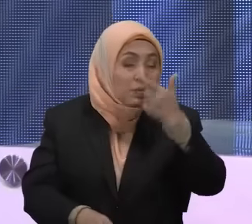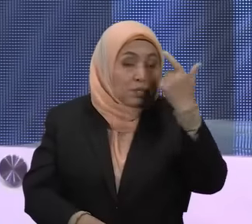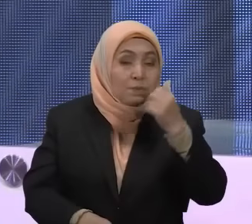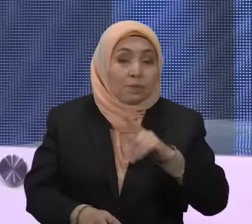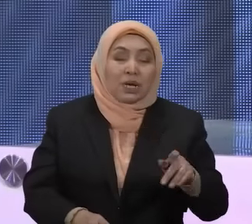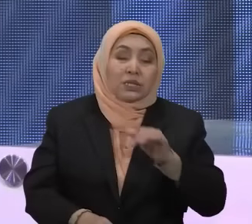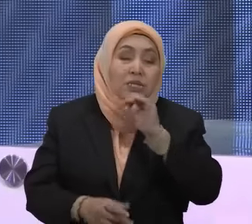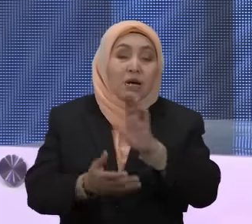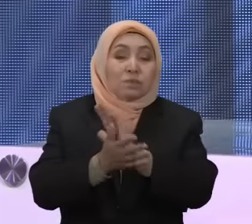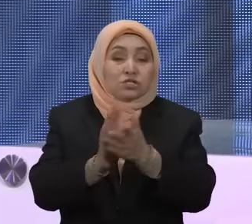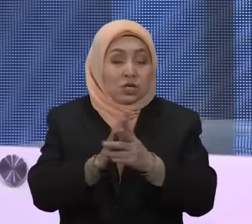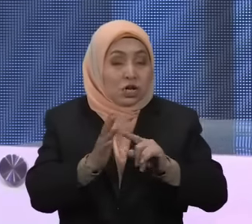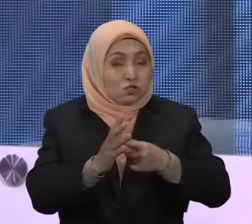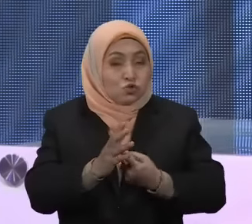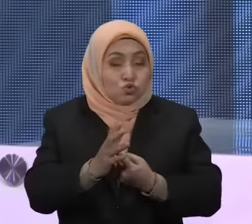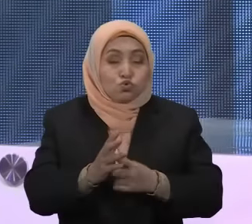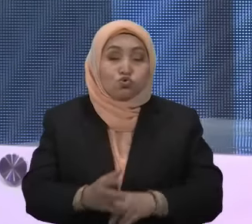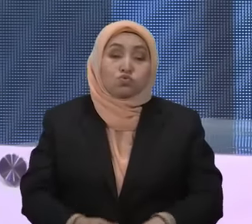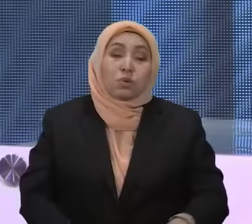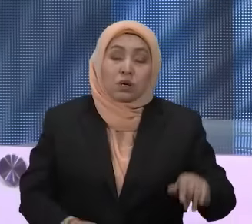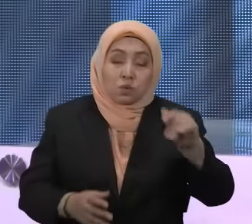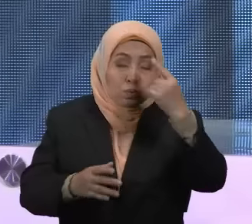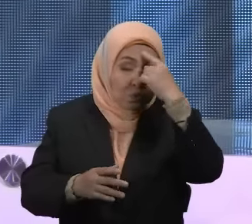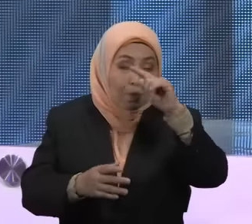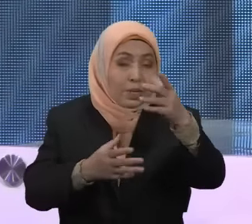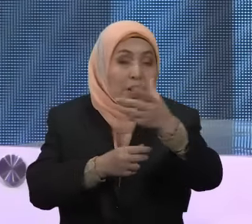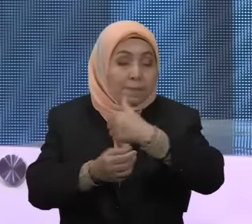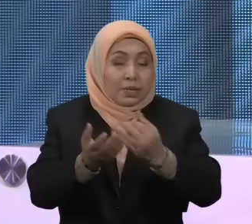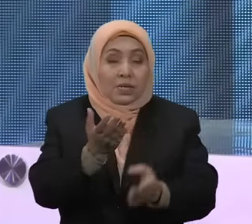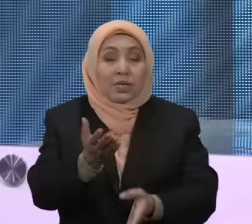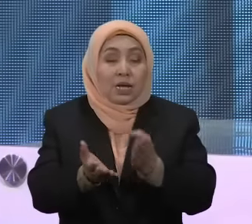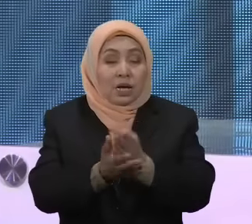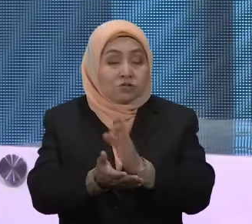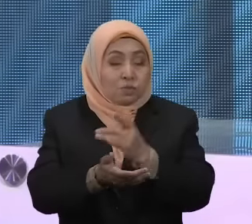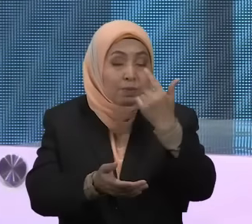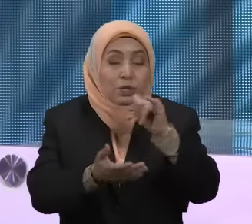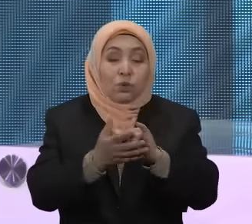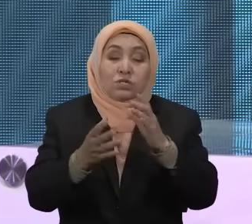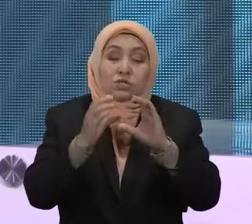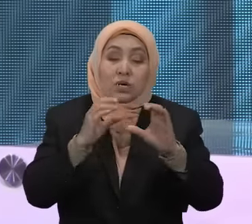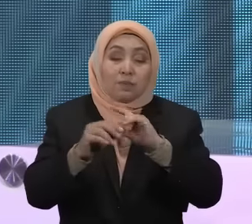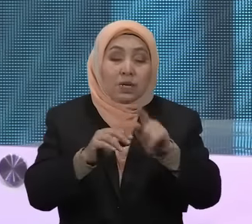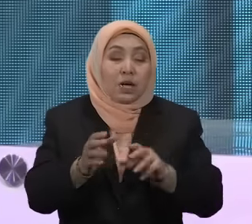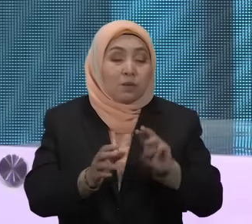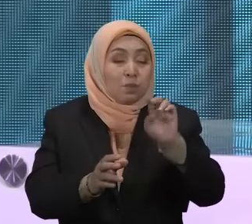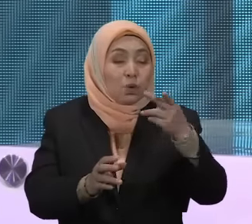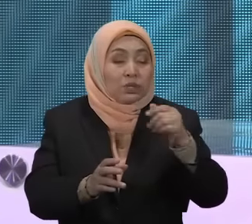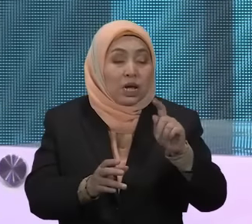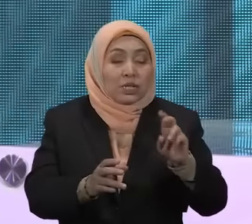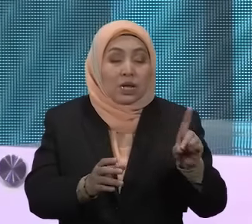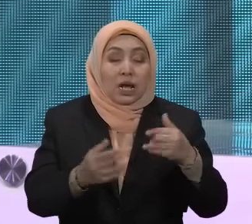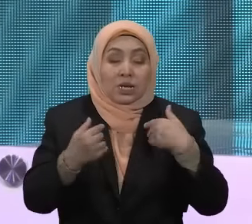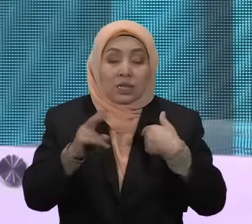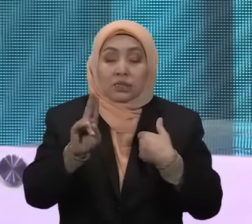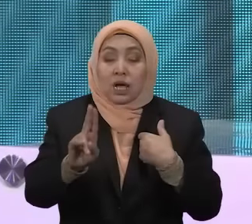menyebabkan ia tidak menjadi sumber muhtadin, iaitu sumber untuk mendapat hidayah. Dan itu sebabnya bercakap tentang istilah al-muhtadin ini, ada